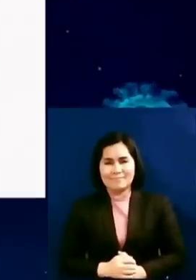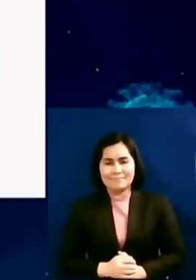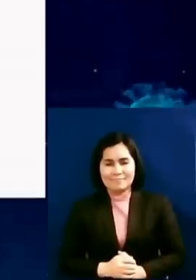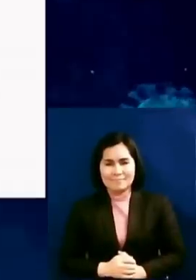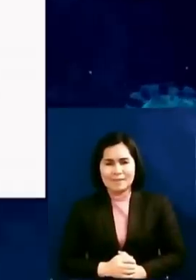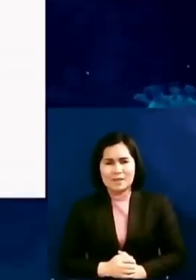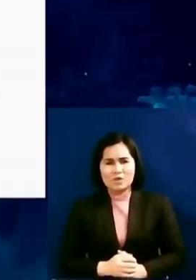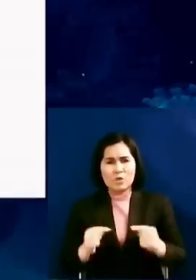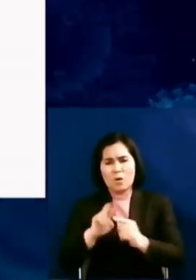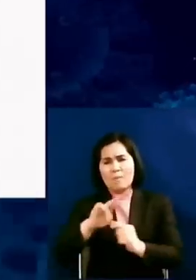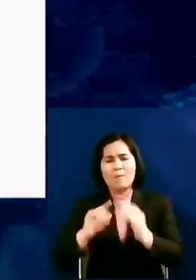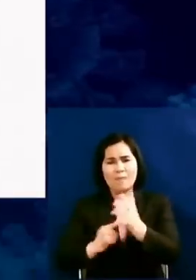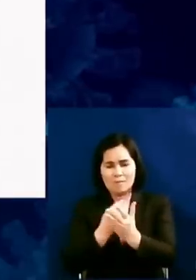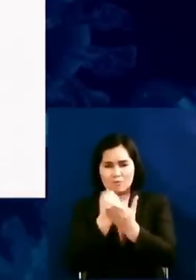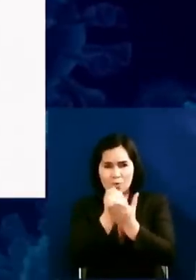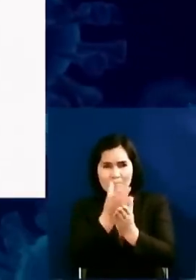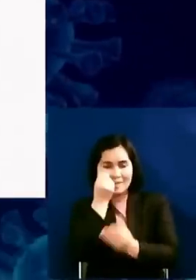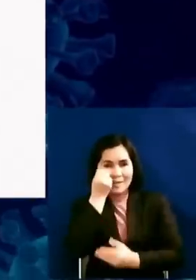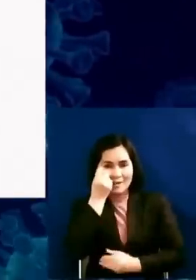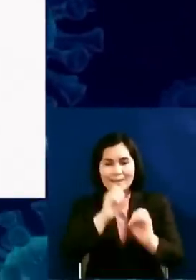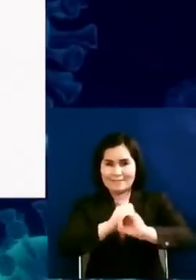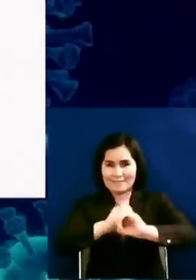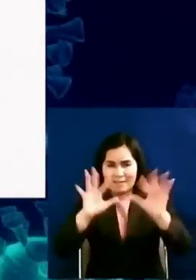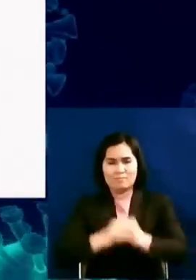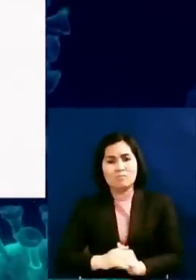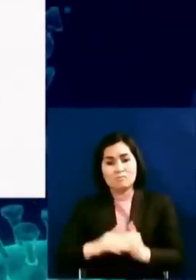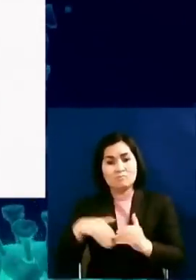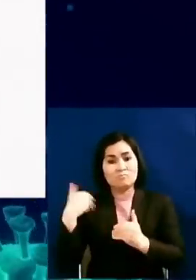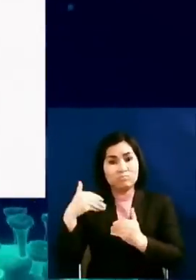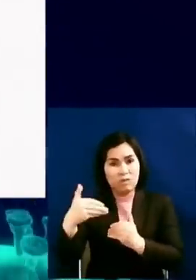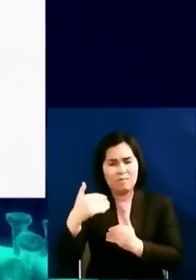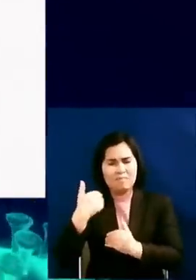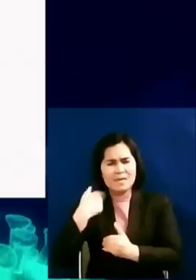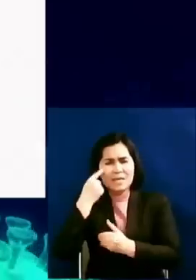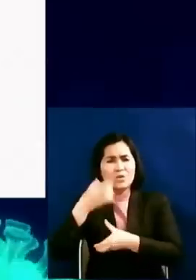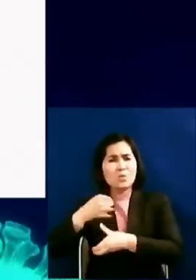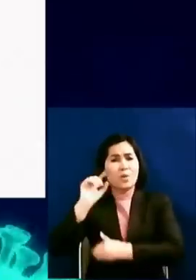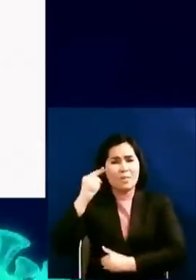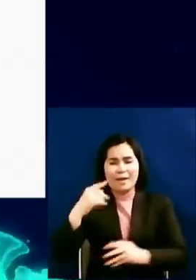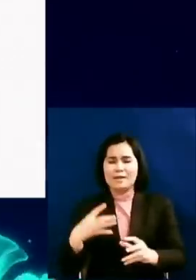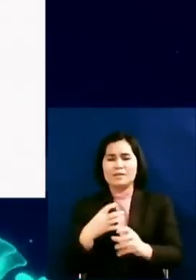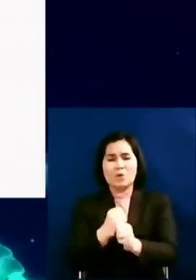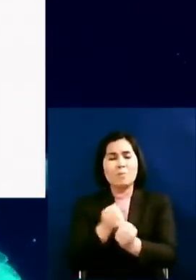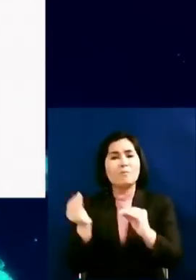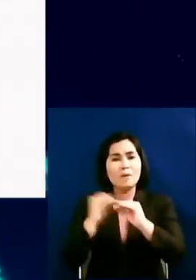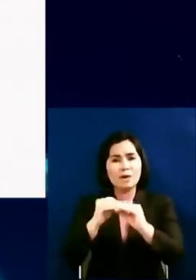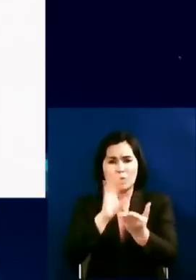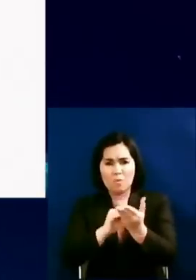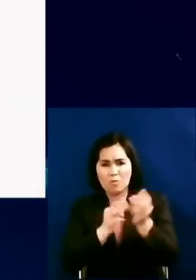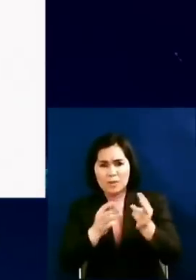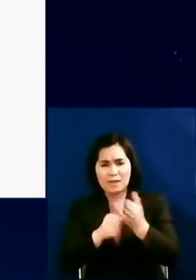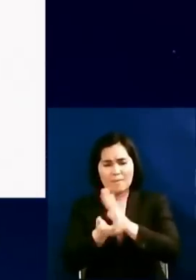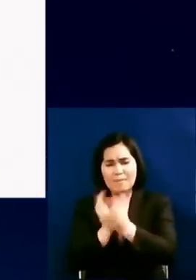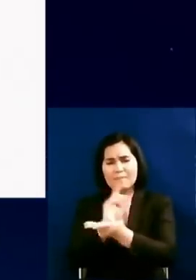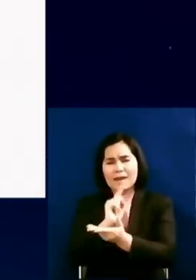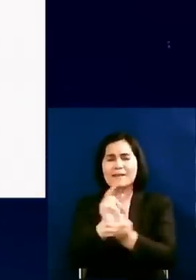เริ่มต้นระบบเนี่ยได้มีความชัดเจนมากยิ่งขึ้นแต่ถ้าเกิดหลังจากนั้นเรามีการทบทวนแล้วก็มีการสรุปว่าจะปรับมาตรการยังไงก็คงได้แ